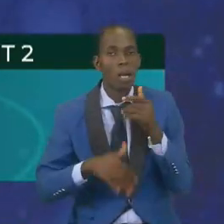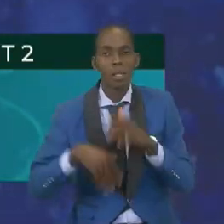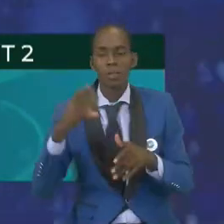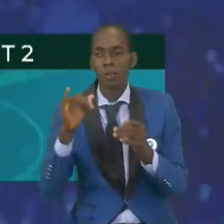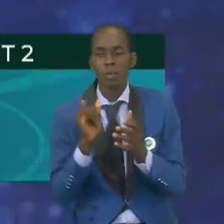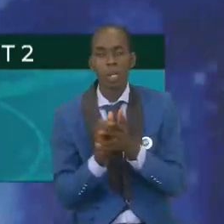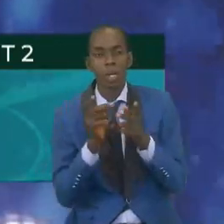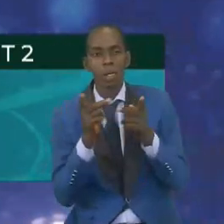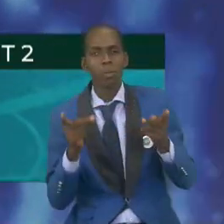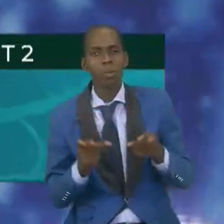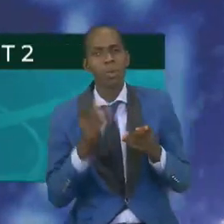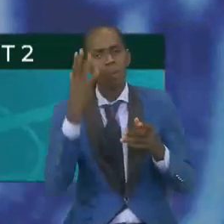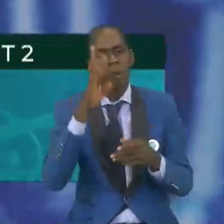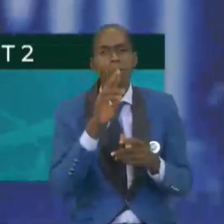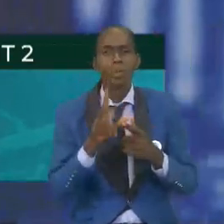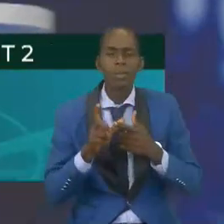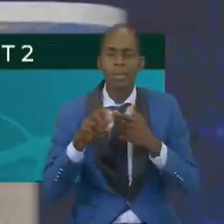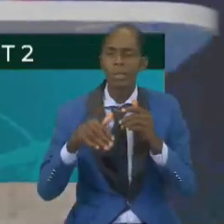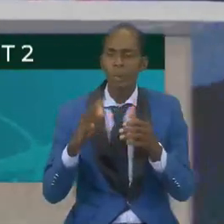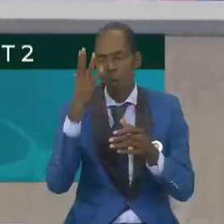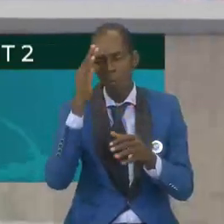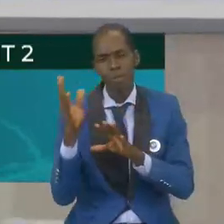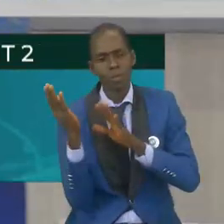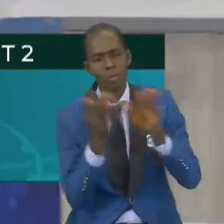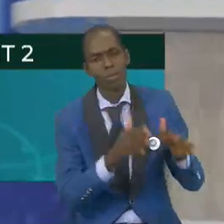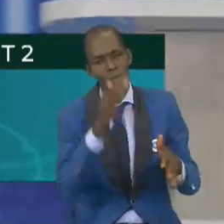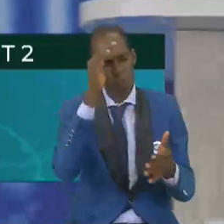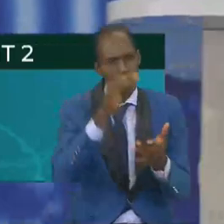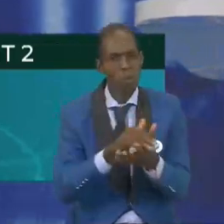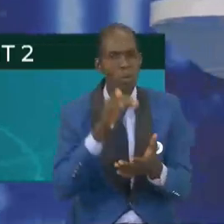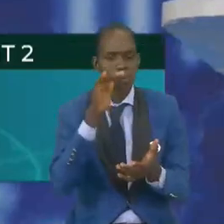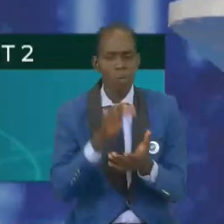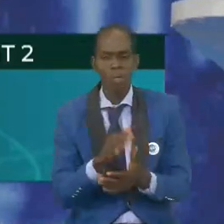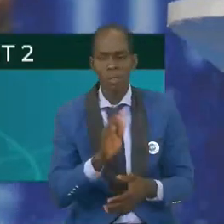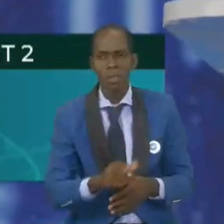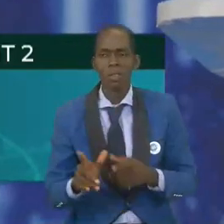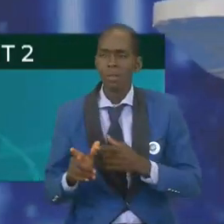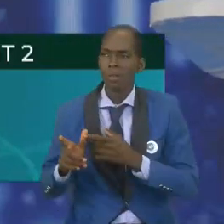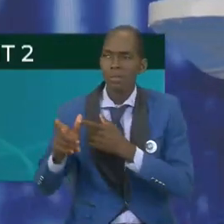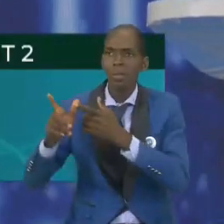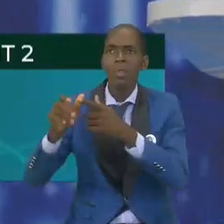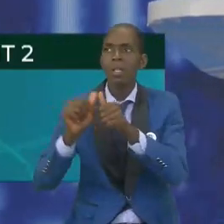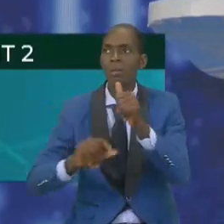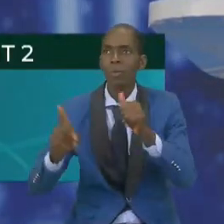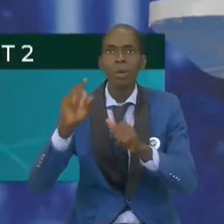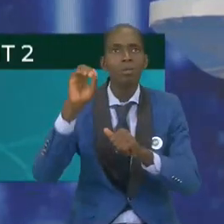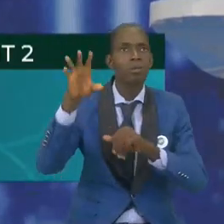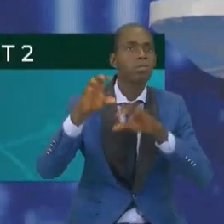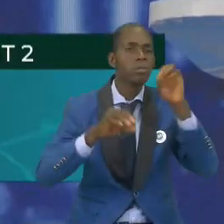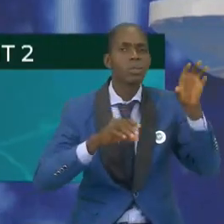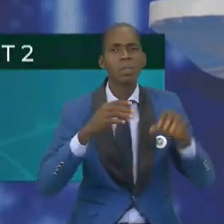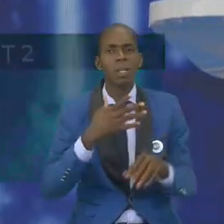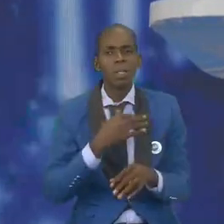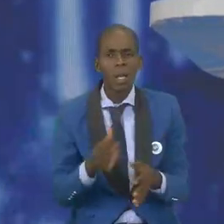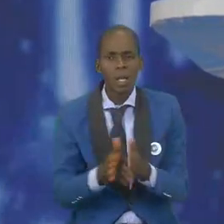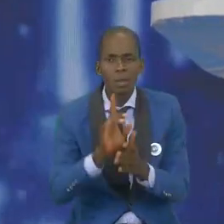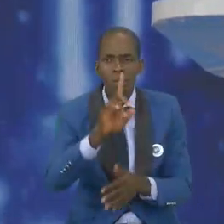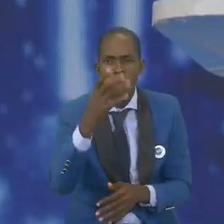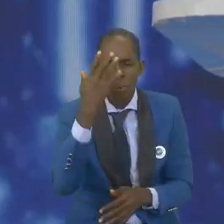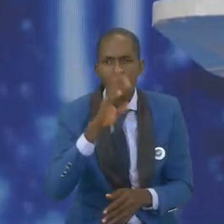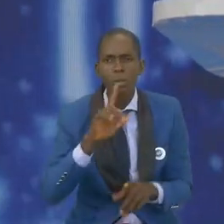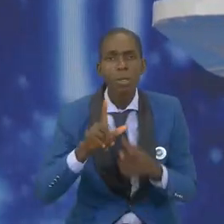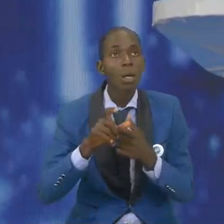Pourquoi tu fuis la ville alors? Pourquoi tu fuis ta maison? Pourquoi tu abandonnes ta femme, tes enfants? Et